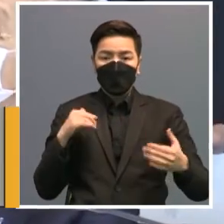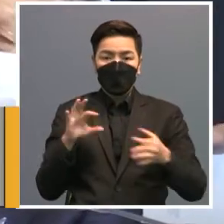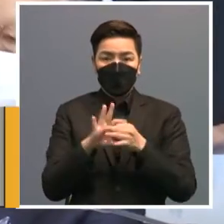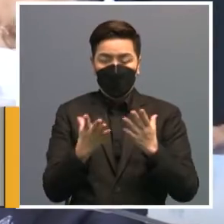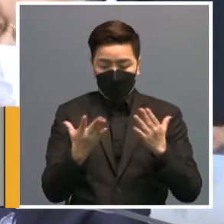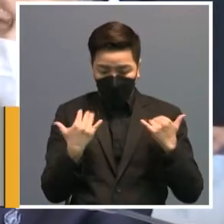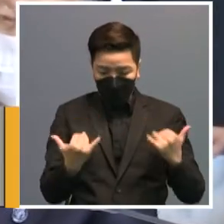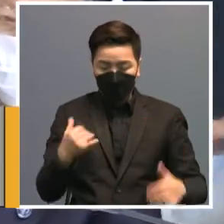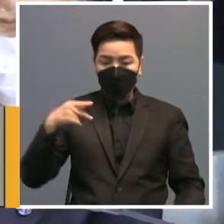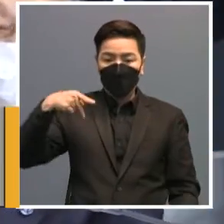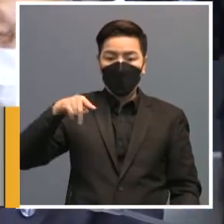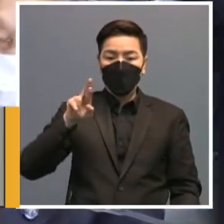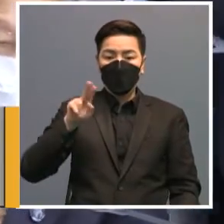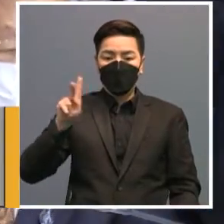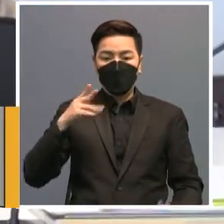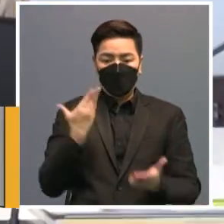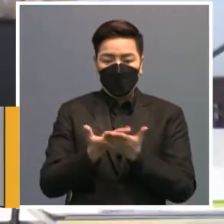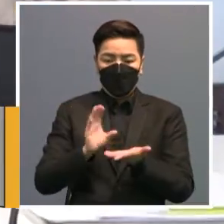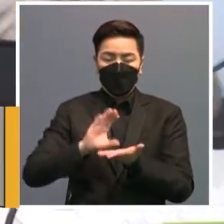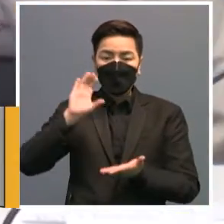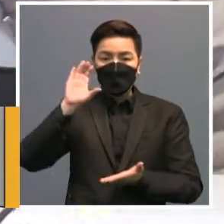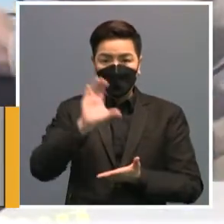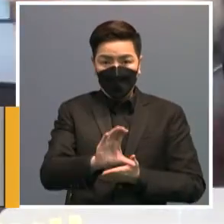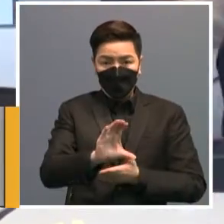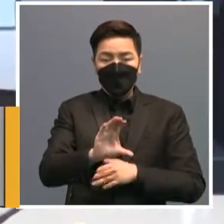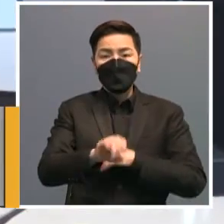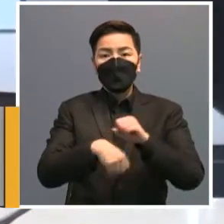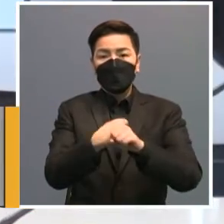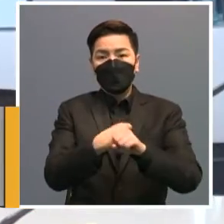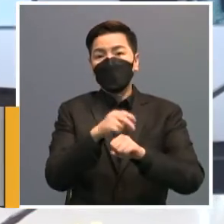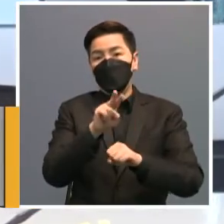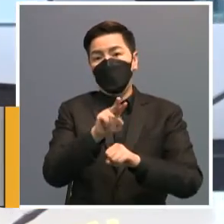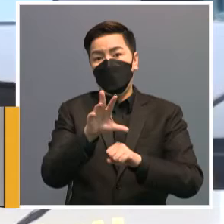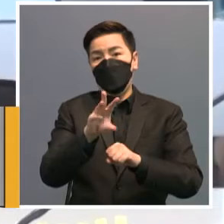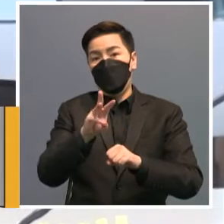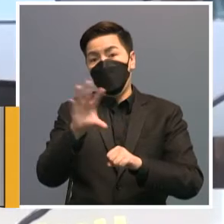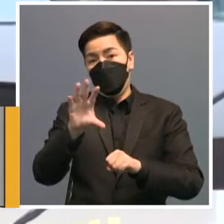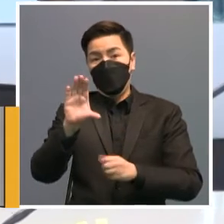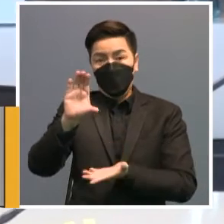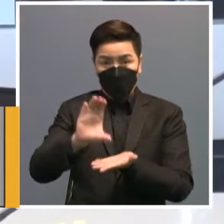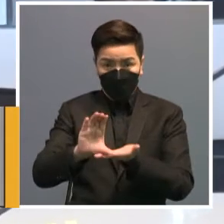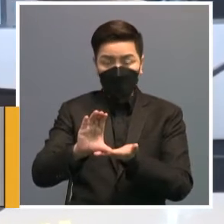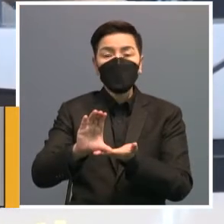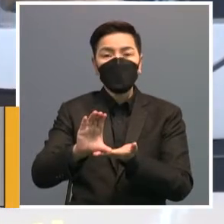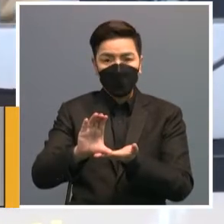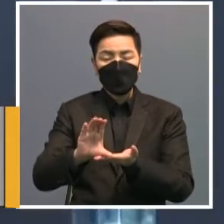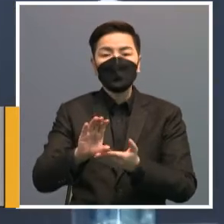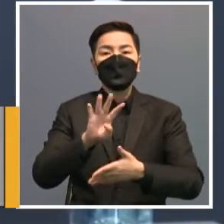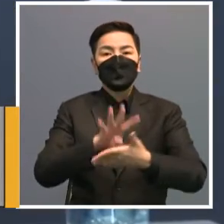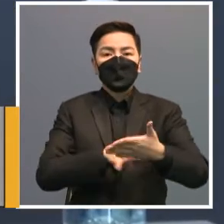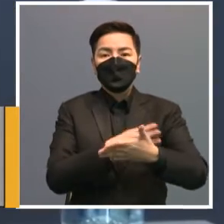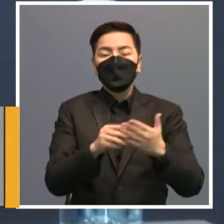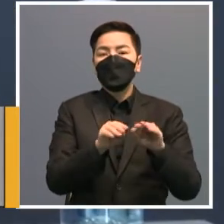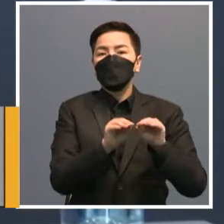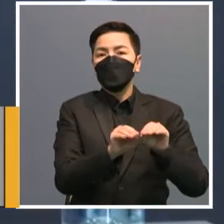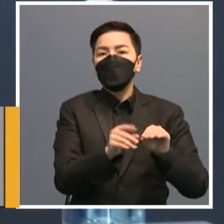พิจารณาร่างพระราชบัญญัติงบประมาณรายจ่ายประจำปีงบประมาณพุทธศักราช2565กำหนดการยังคงเดิมไม่เป